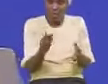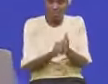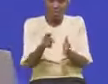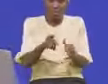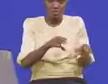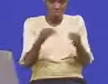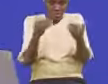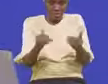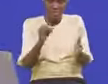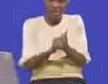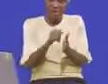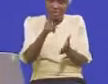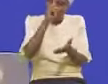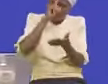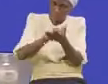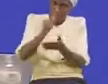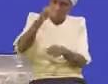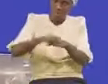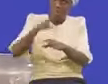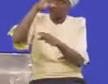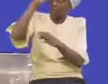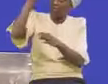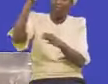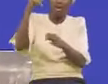Nde ka ikela gbewokwe imbena khojise.